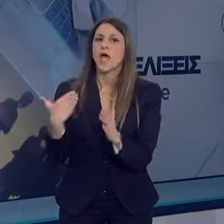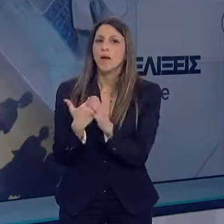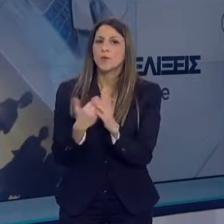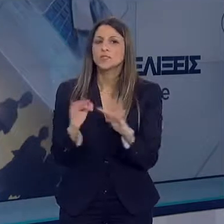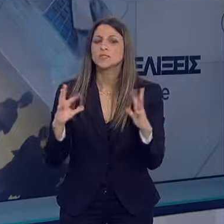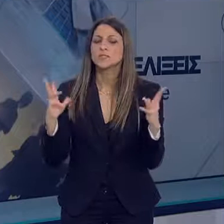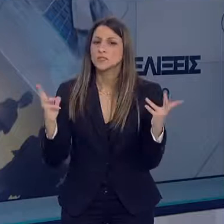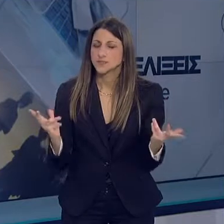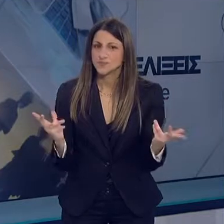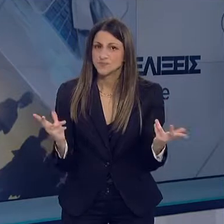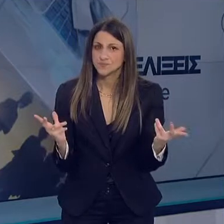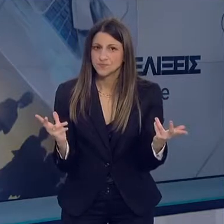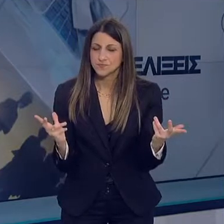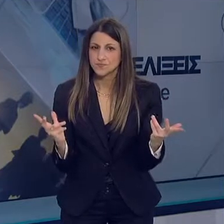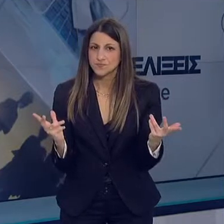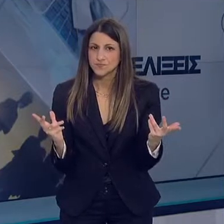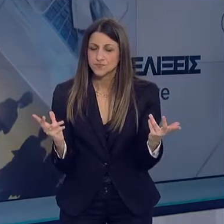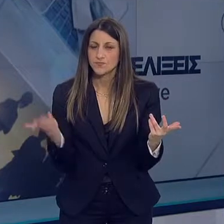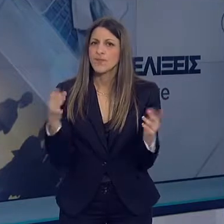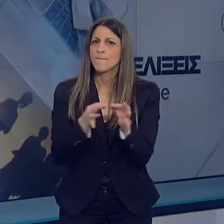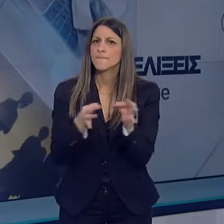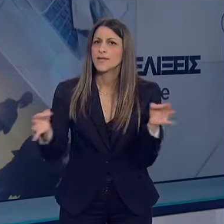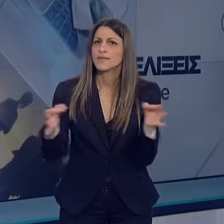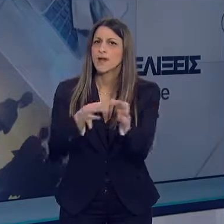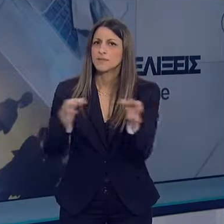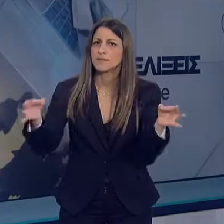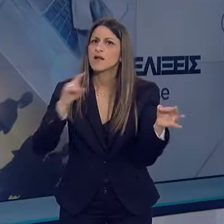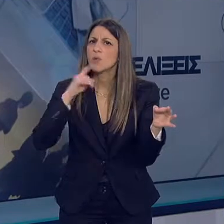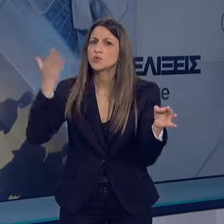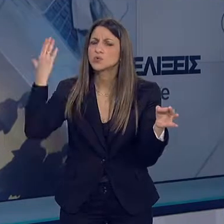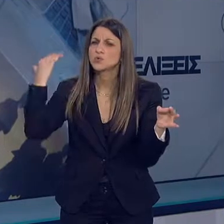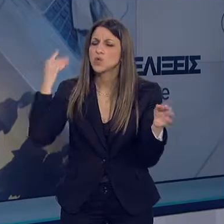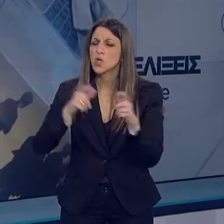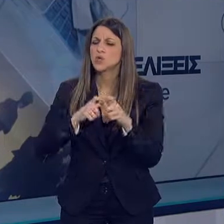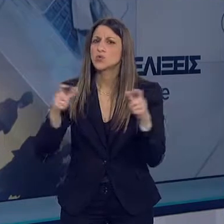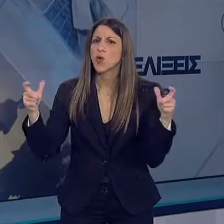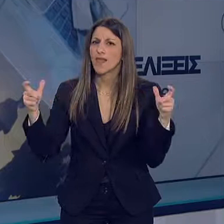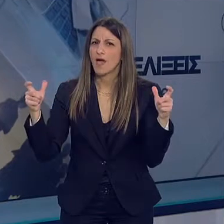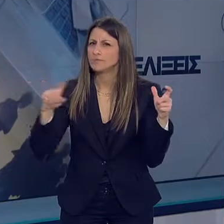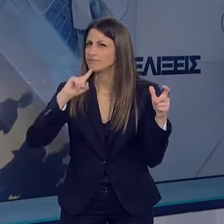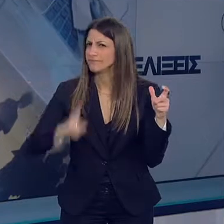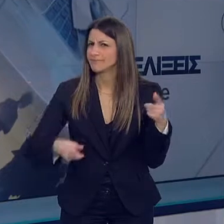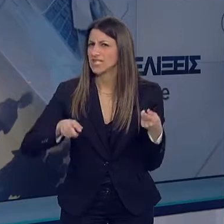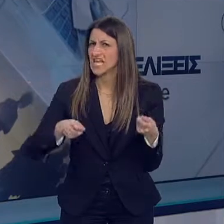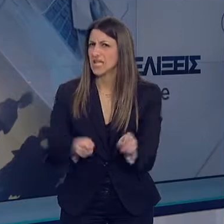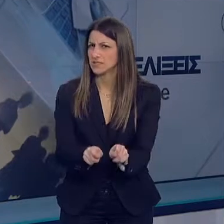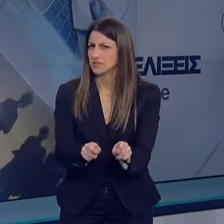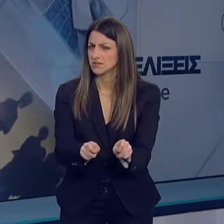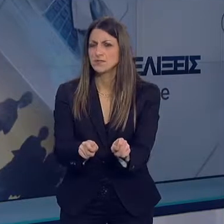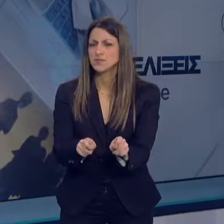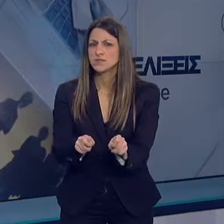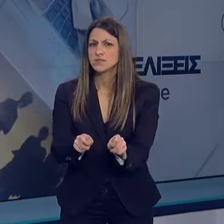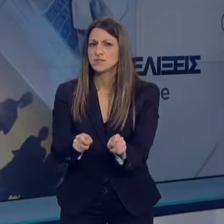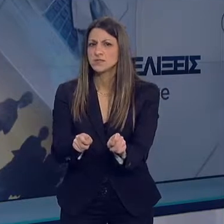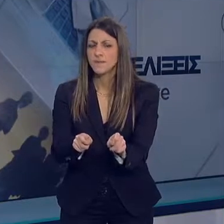επίδραση που είχαν αντίστοιχα μέτρα, όπως τα μέτρα που πήραμε τότε με τα σχολεία στην πορεία της επιδημίας, η οποία δεν